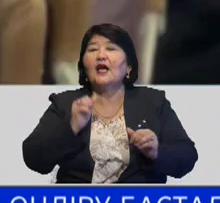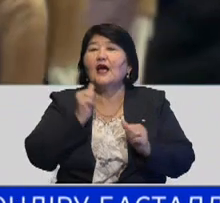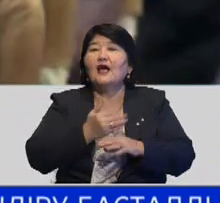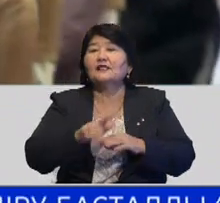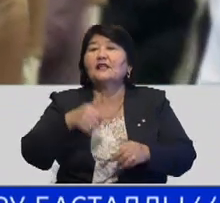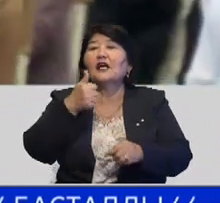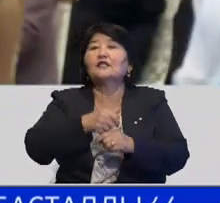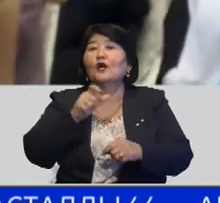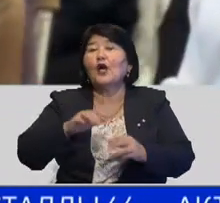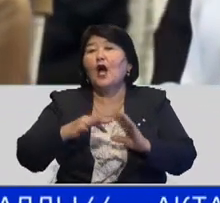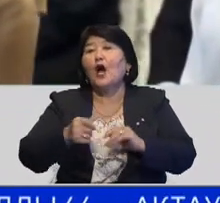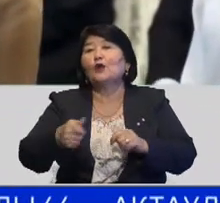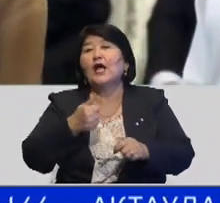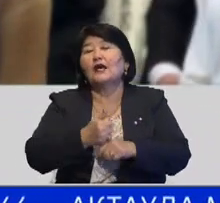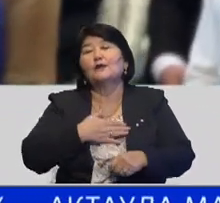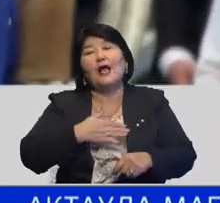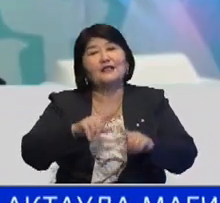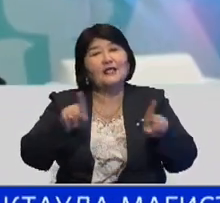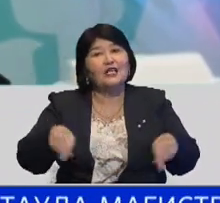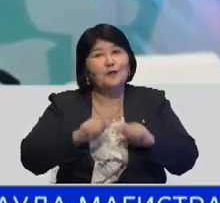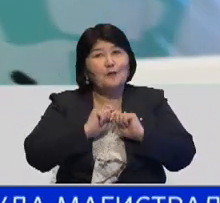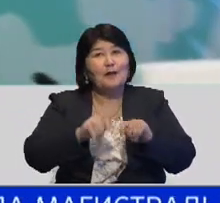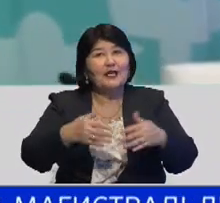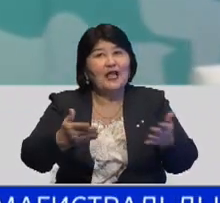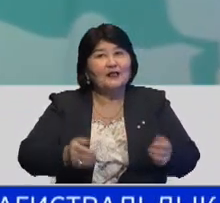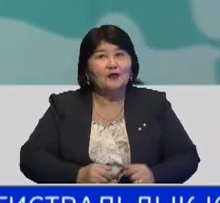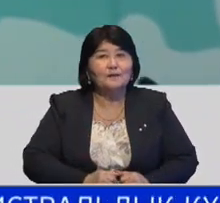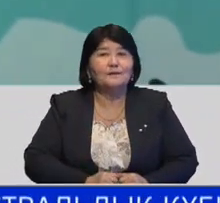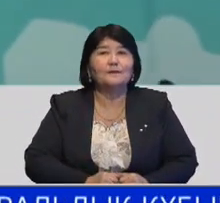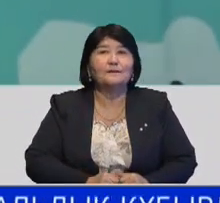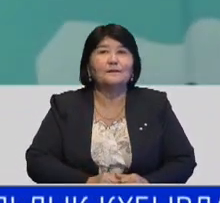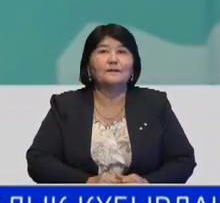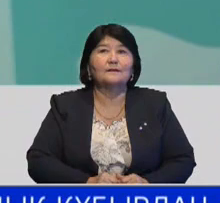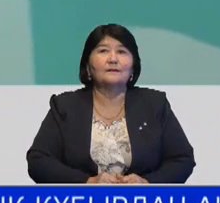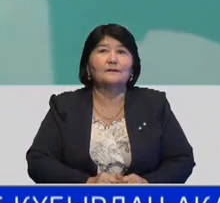саланың көшбасшылары аудан әкімінің алғыс хатымен марапатталды.